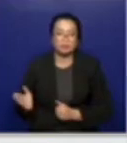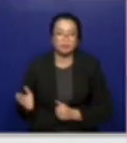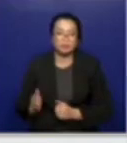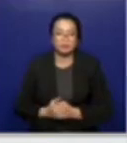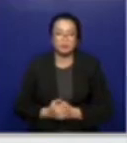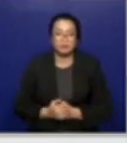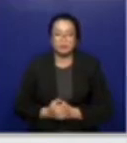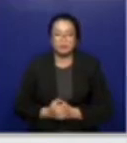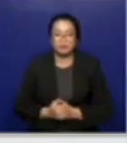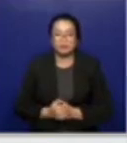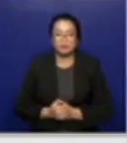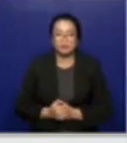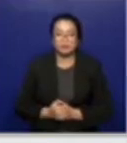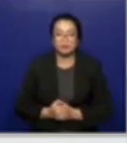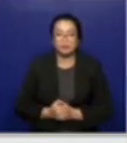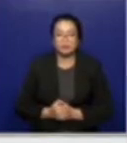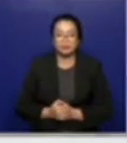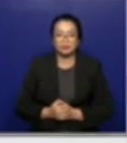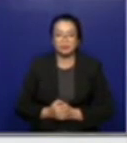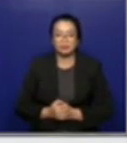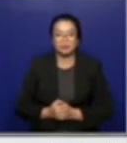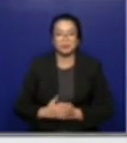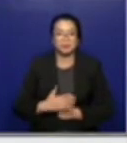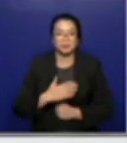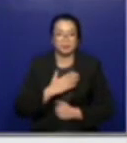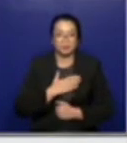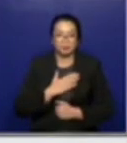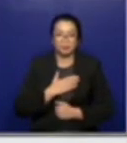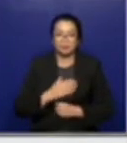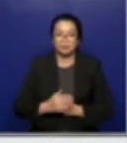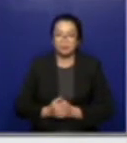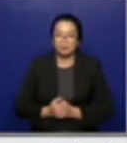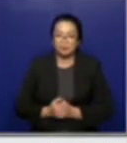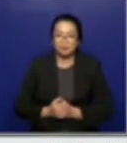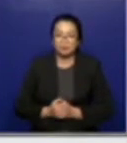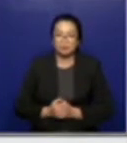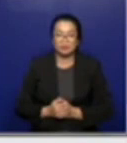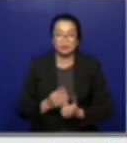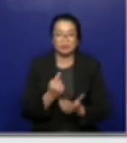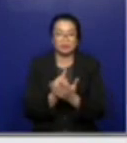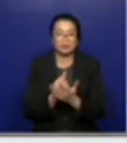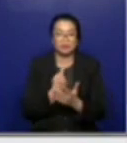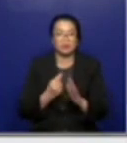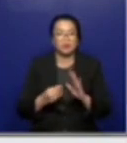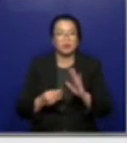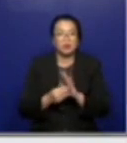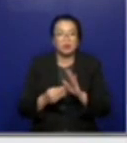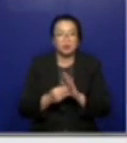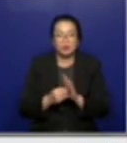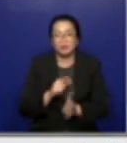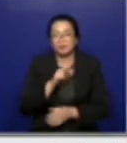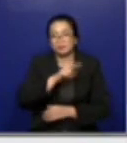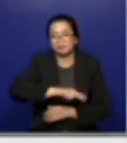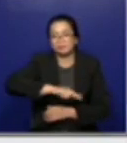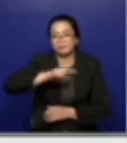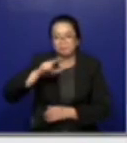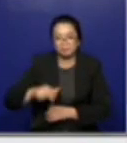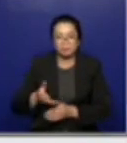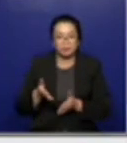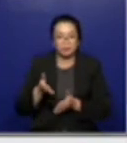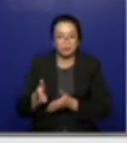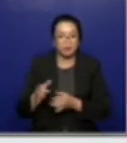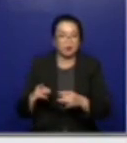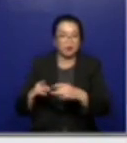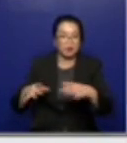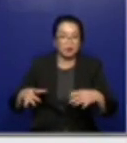ทานที่เคารพครับกระผมจิรายุห่วงทรัพย์สมาชิกสภาผู้แทนราษฎรกรุงเทพมหานครพรรคเพื่อไทยในฐานะฝ่ายค้าน